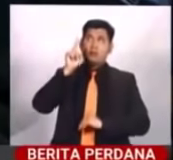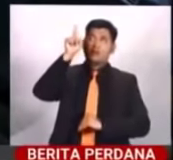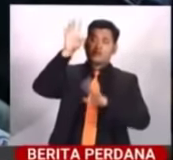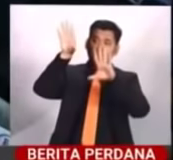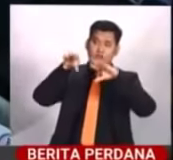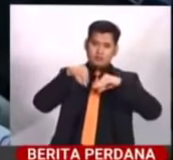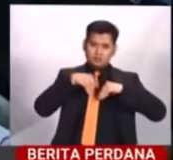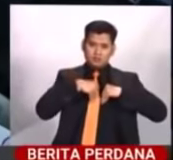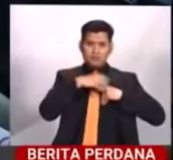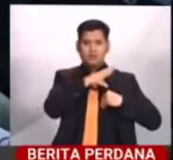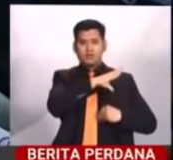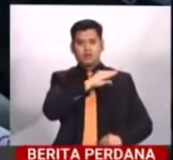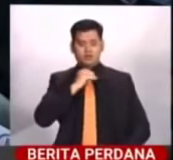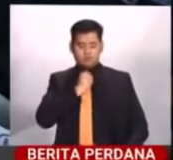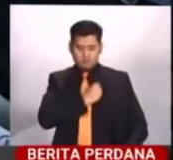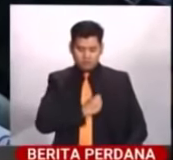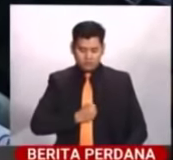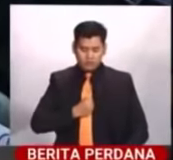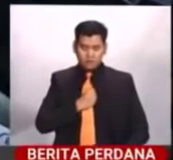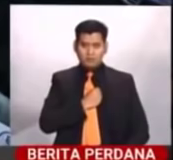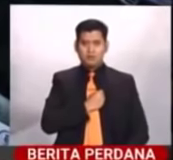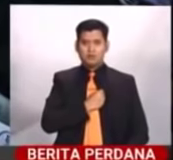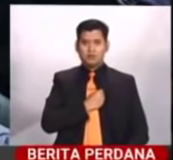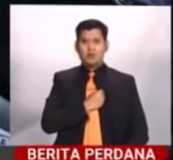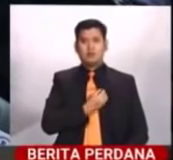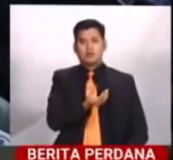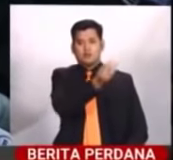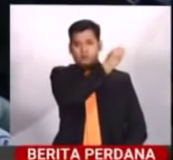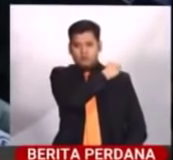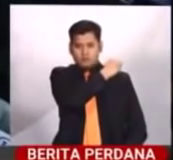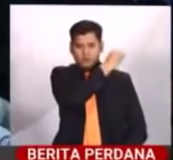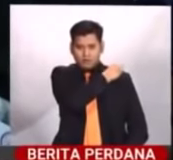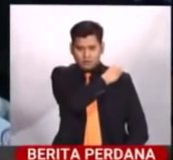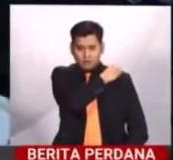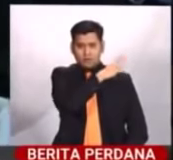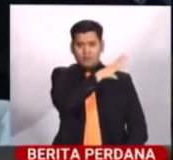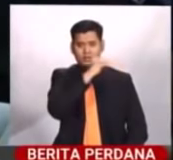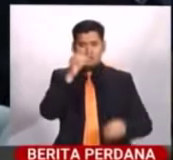segala dosanya, mencucur rahmat atas roh.